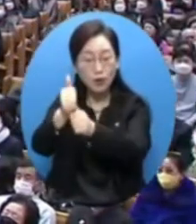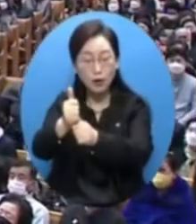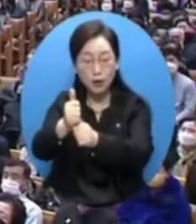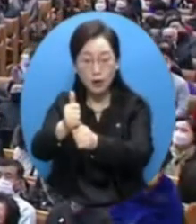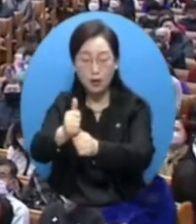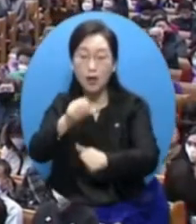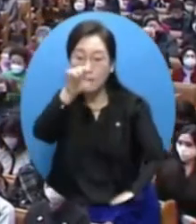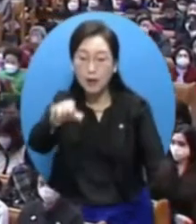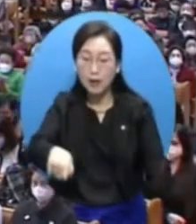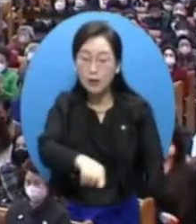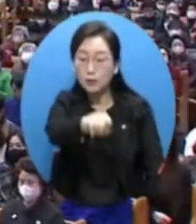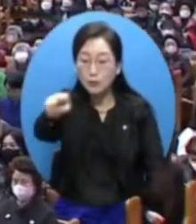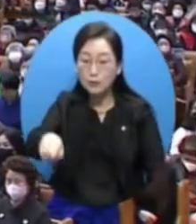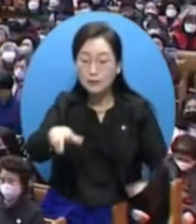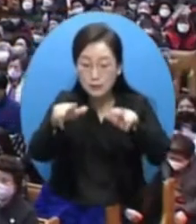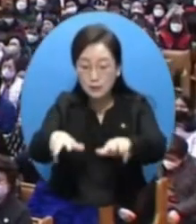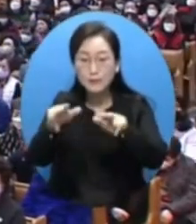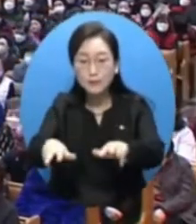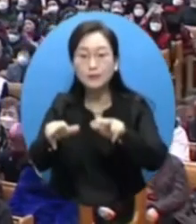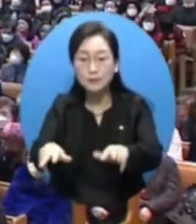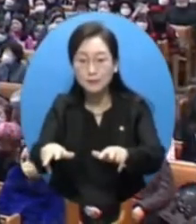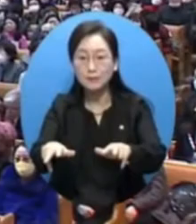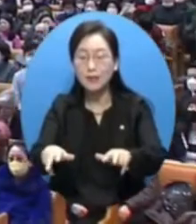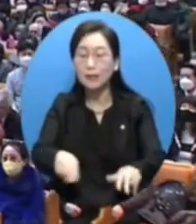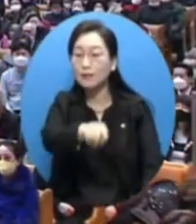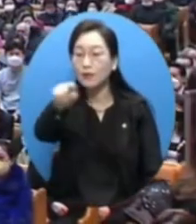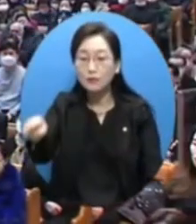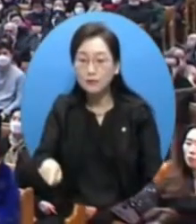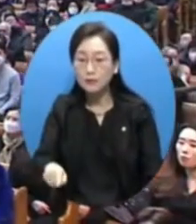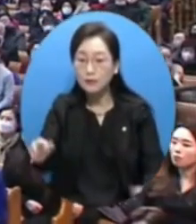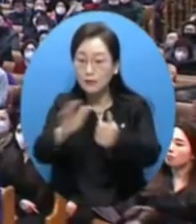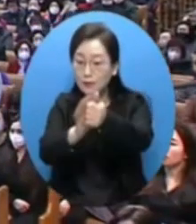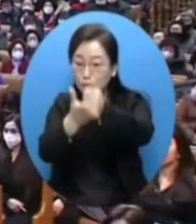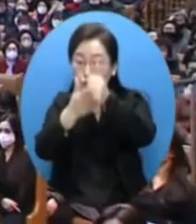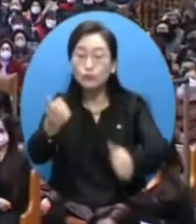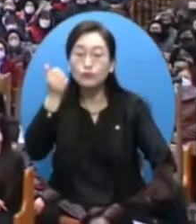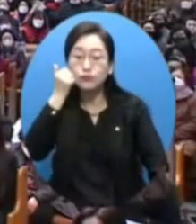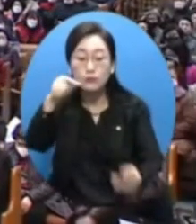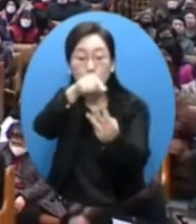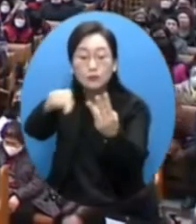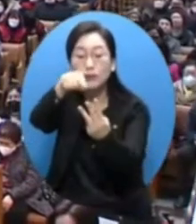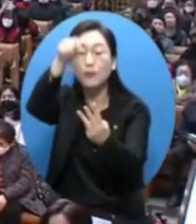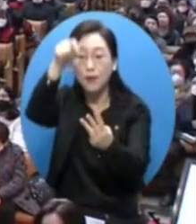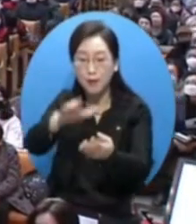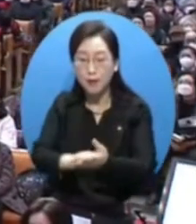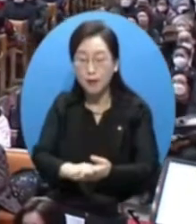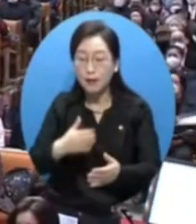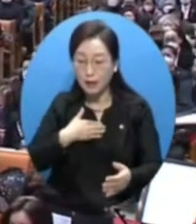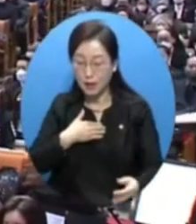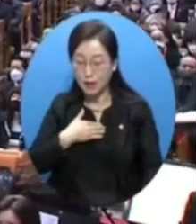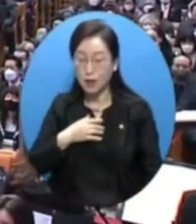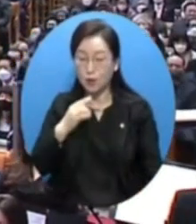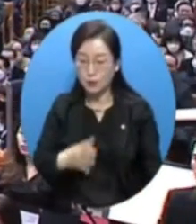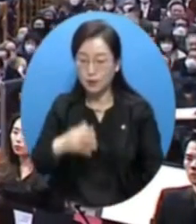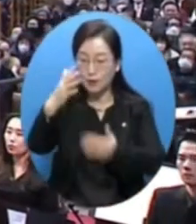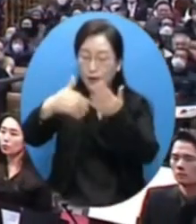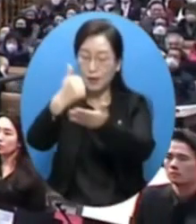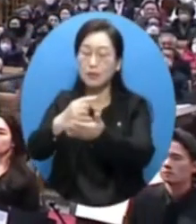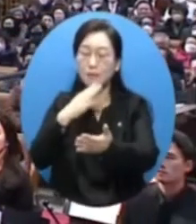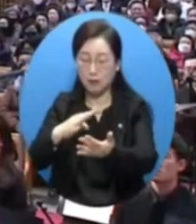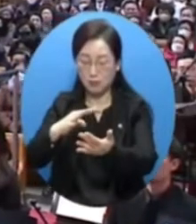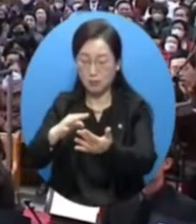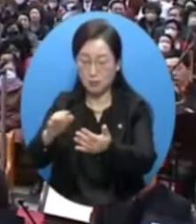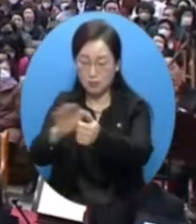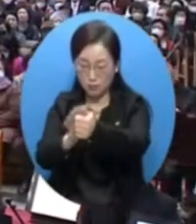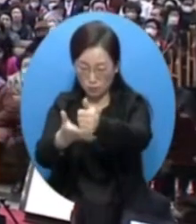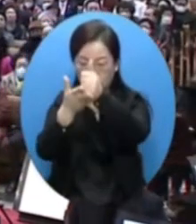말합니다 바로 지금이 시간에 너희들이 선입자를 택하라 나와 내 집은 오직 하나님만 섬기게